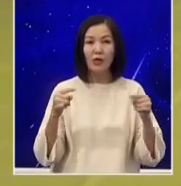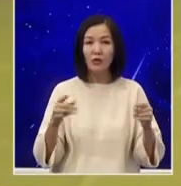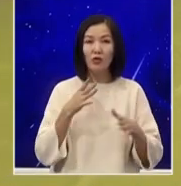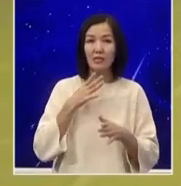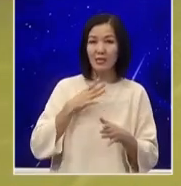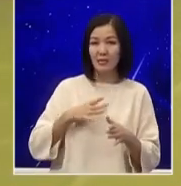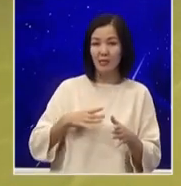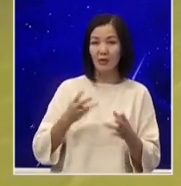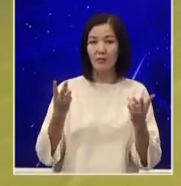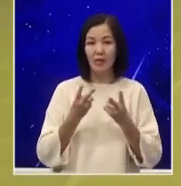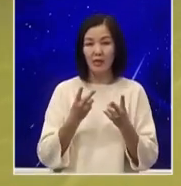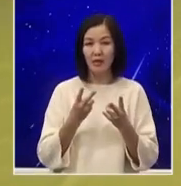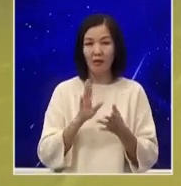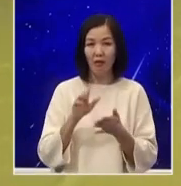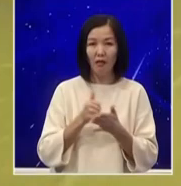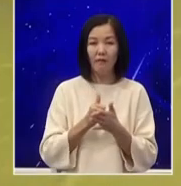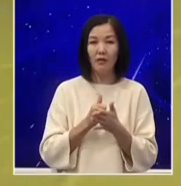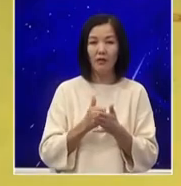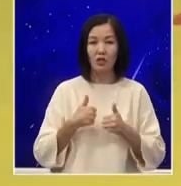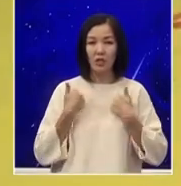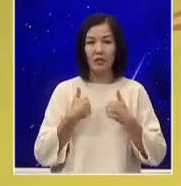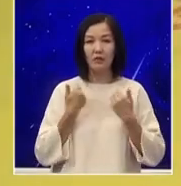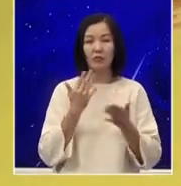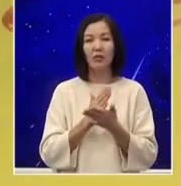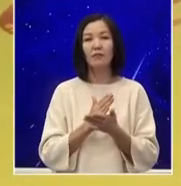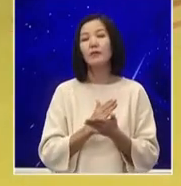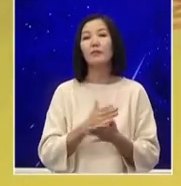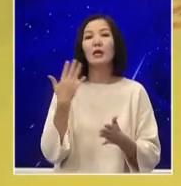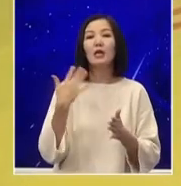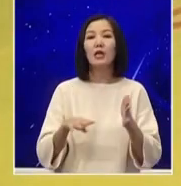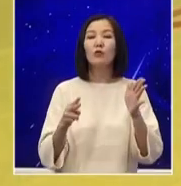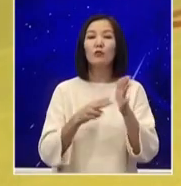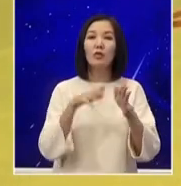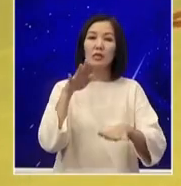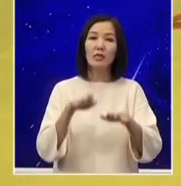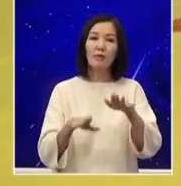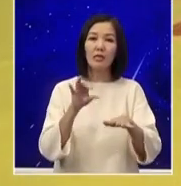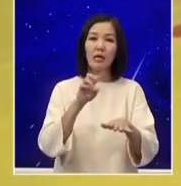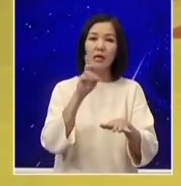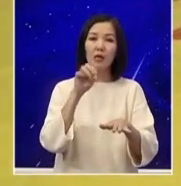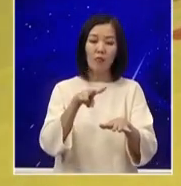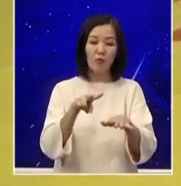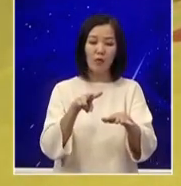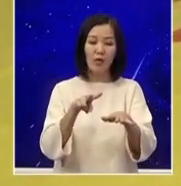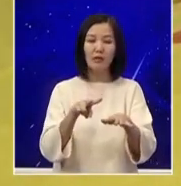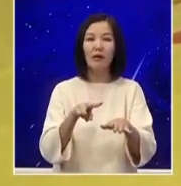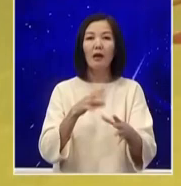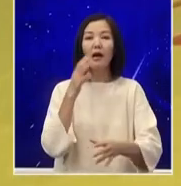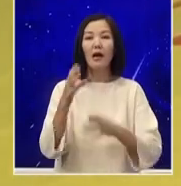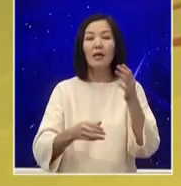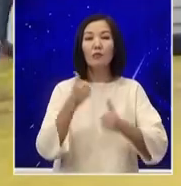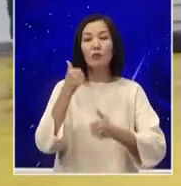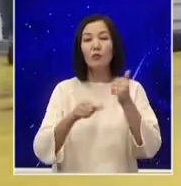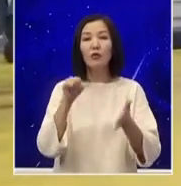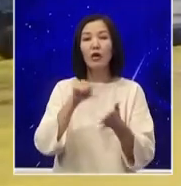выносливостьті арттыратын жаттығуларды жетілдіріп жатырмыз. 57 келі салмақта Ербол Ауылдухан әлем кубогіне қатысудан